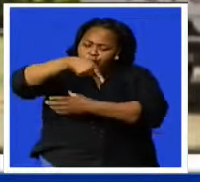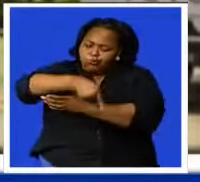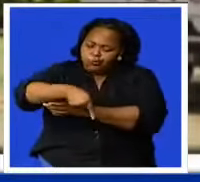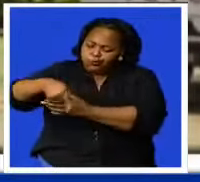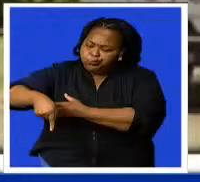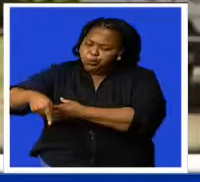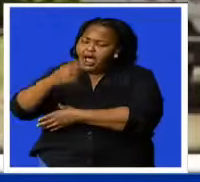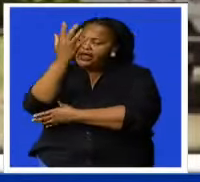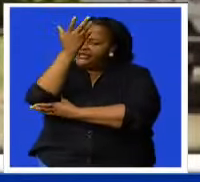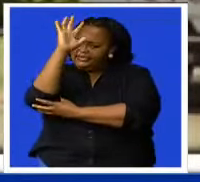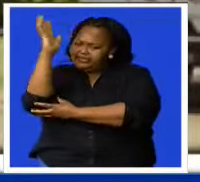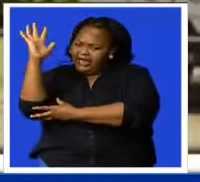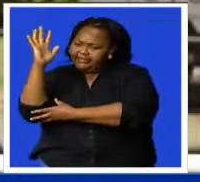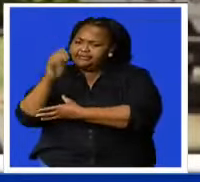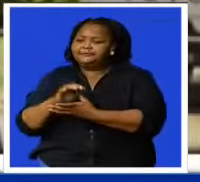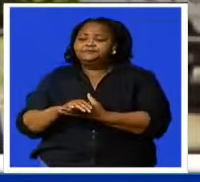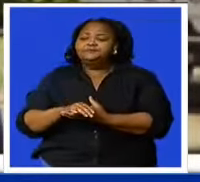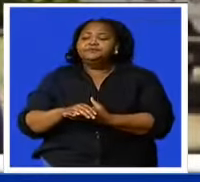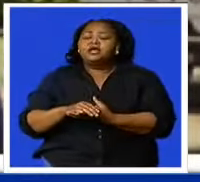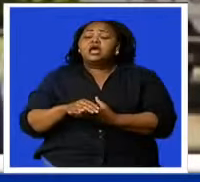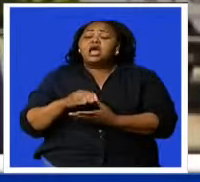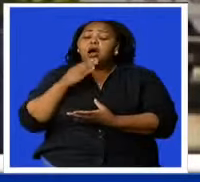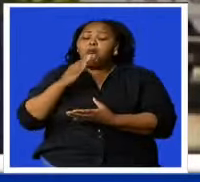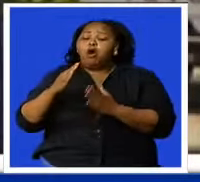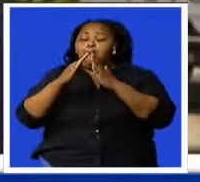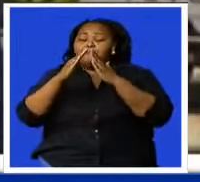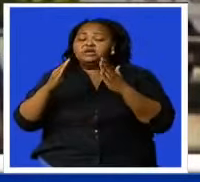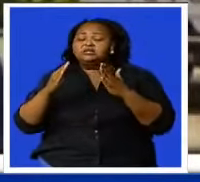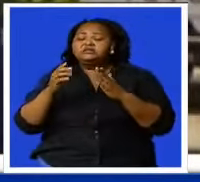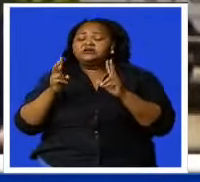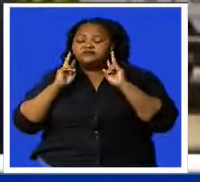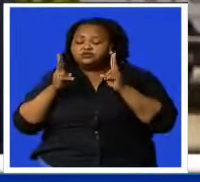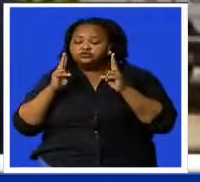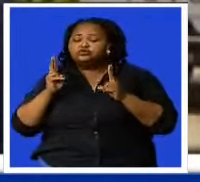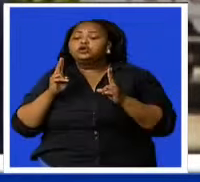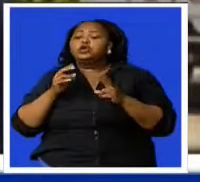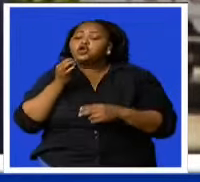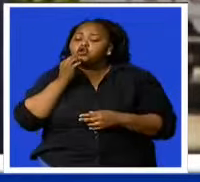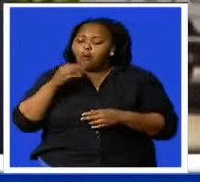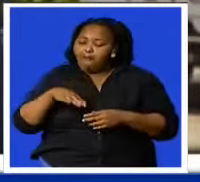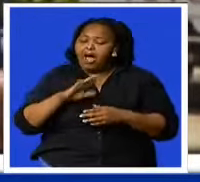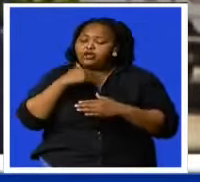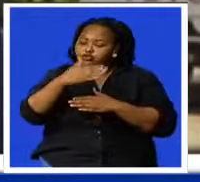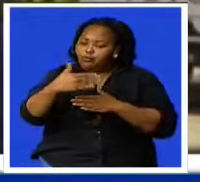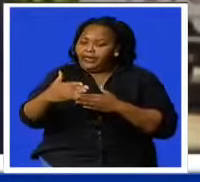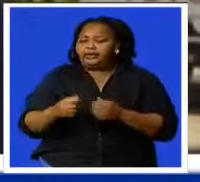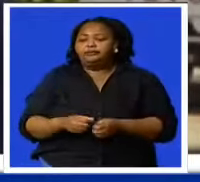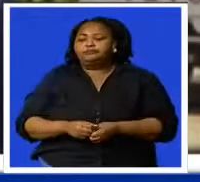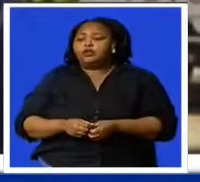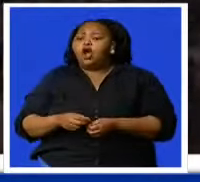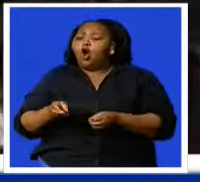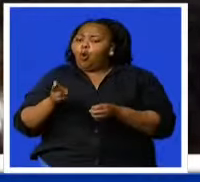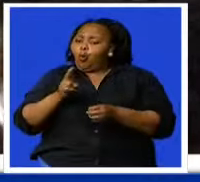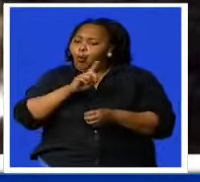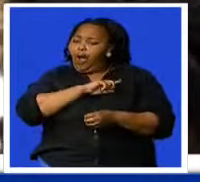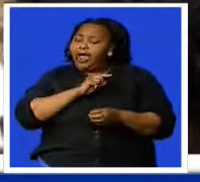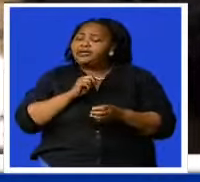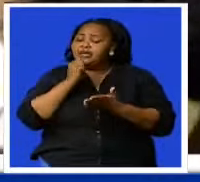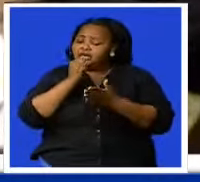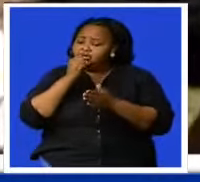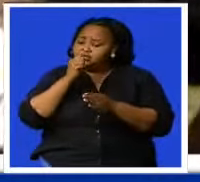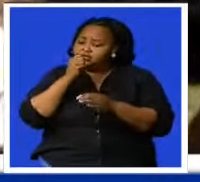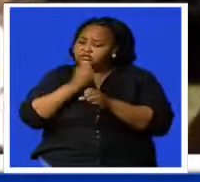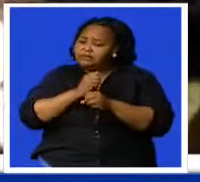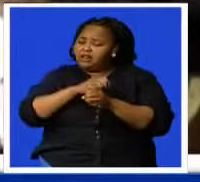awuqhubeke lo msebenzi nale youth qhubeke vele ngoba mangabe ibhizi isebenta kanje ayinawo lento lingathatha ilungu. Lo